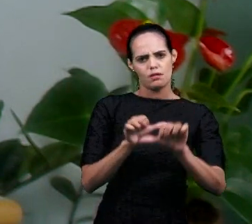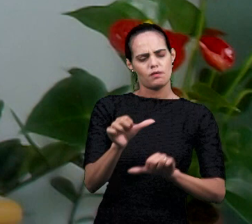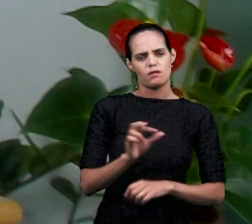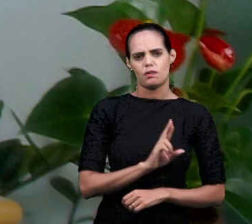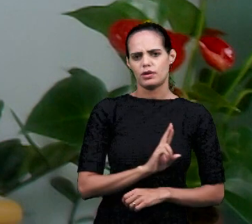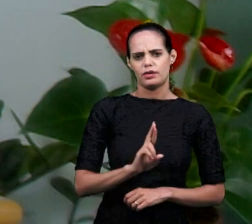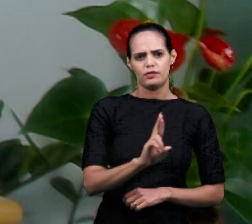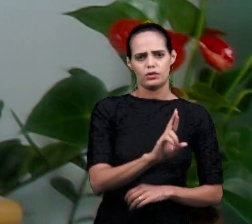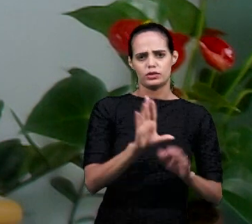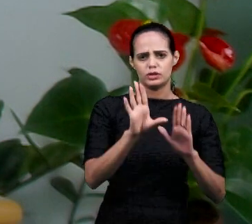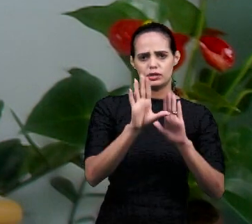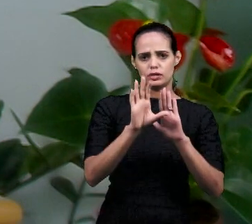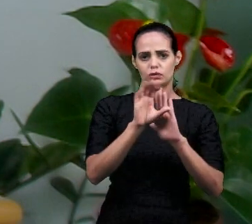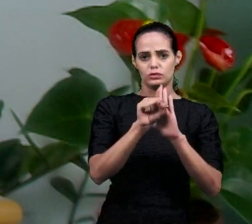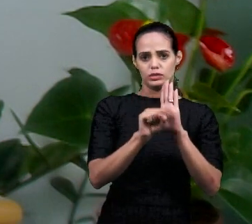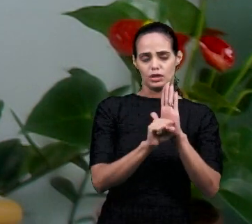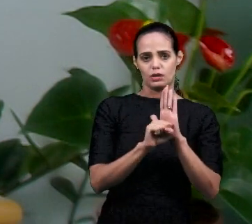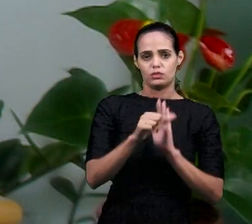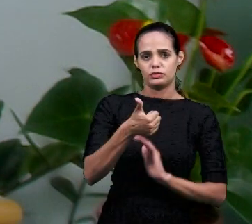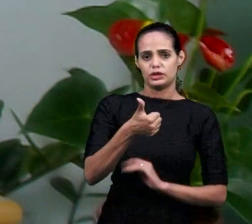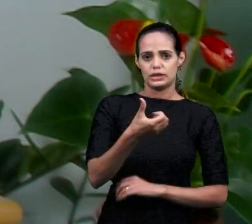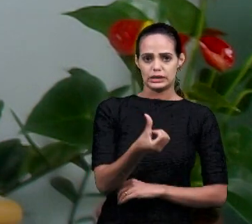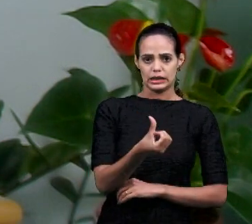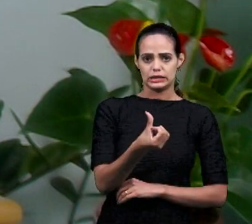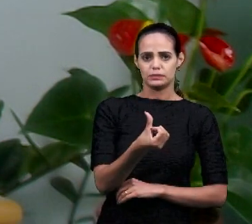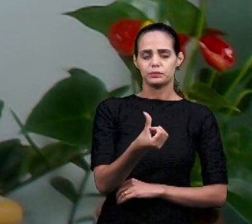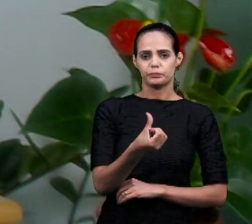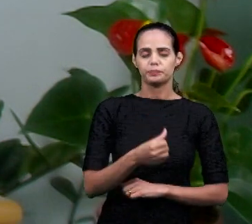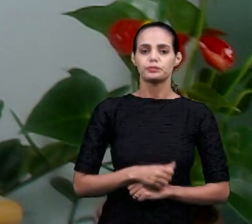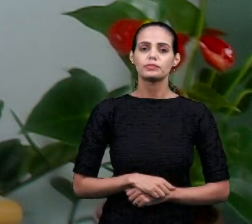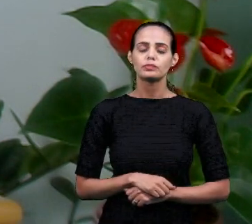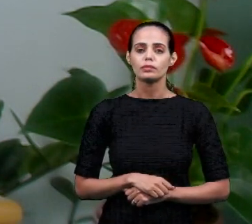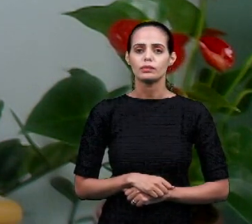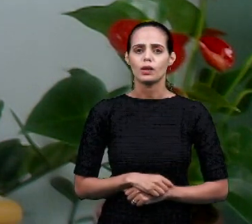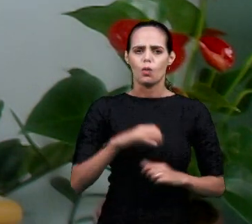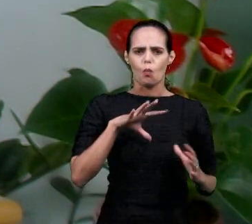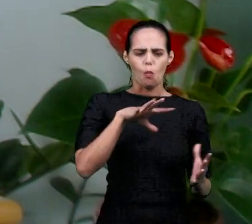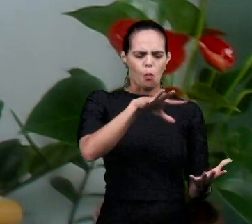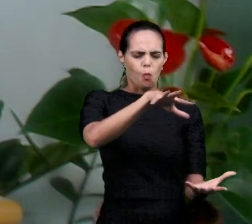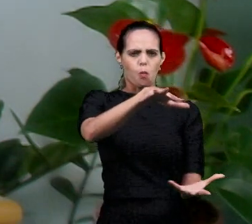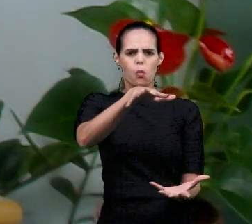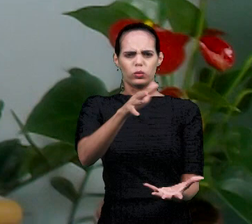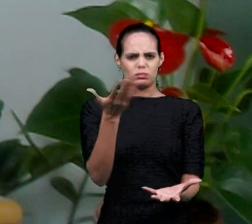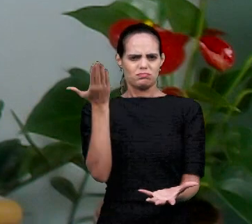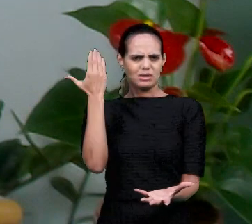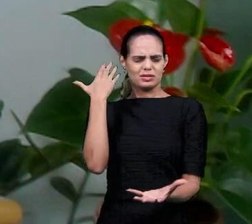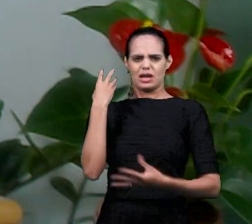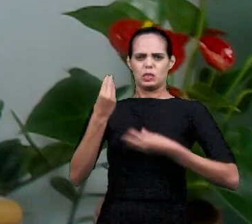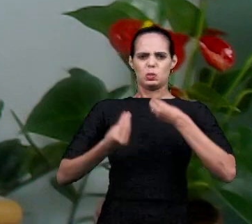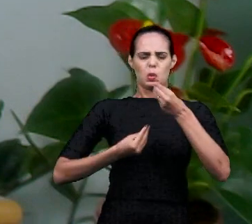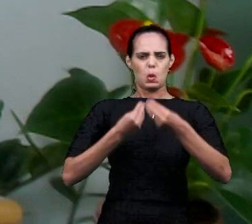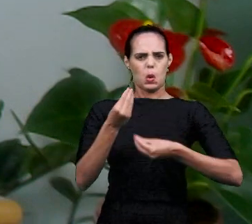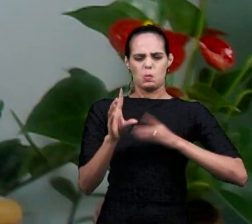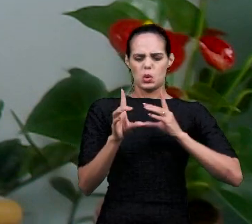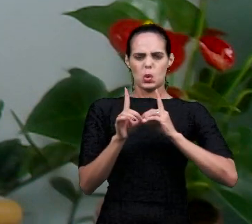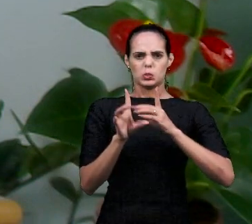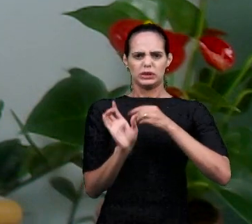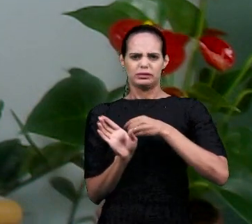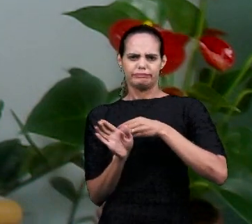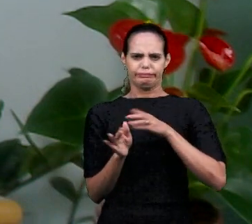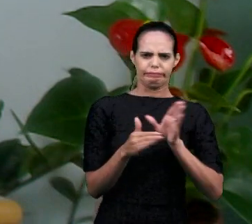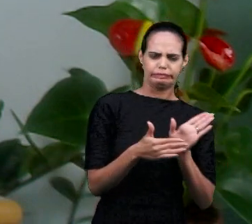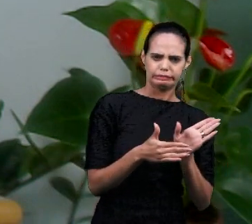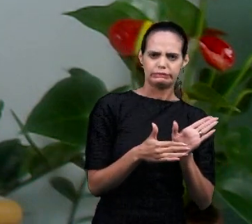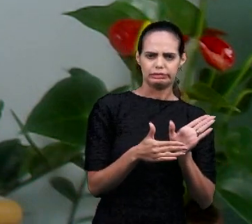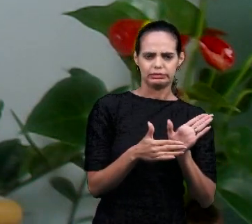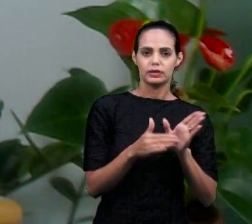Qu'est-ce que c'est la réforme religieuse du XVIe siècle? La situation que le monde vivait, la déviation de la doctrine. Quelle a